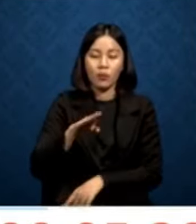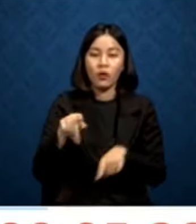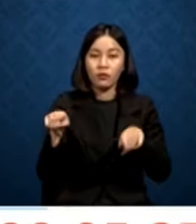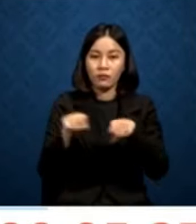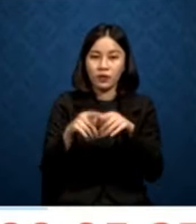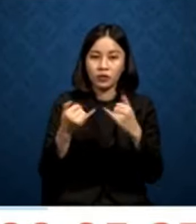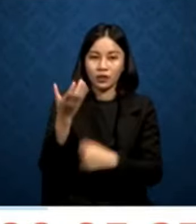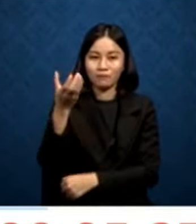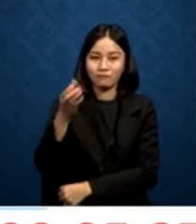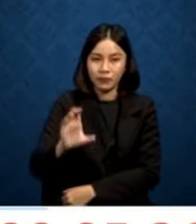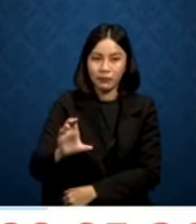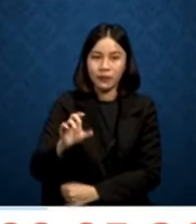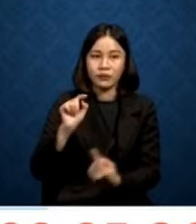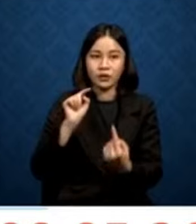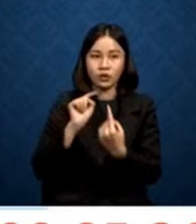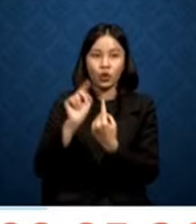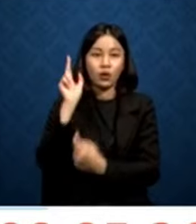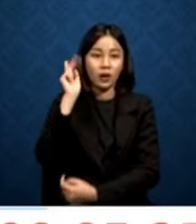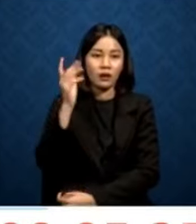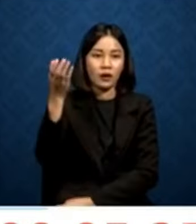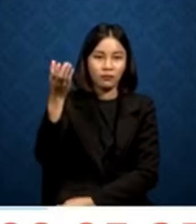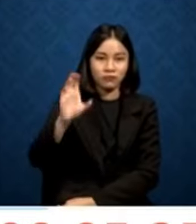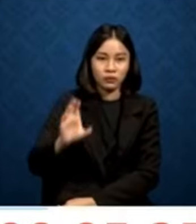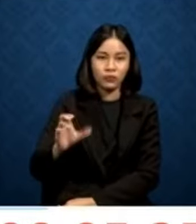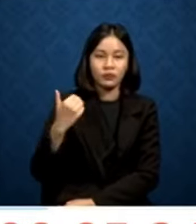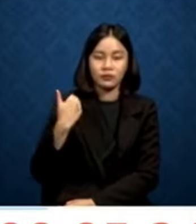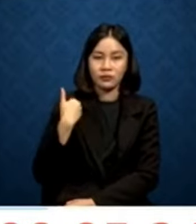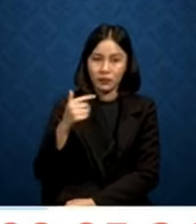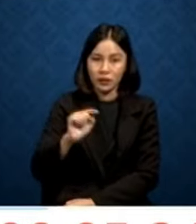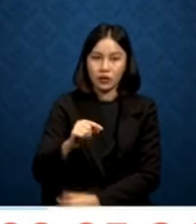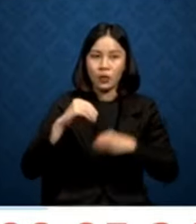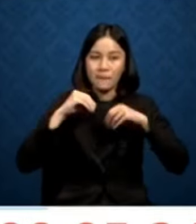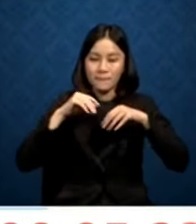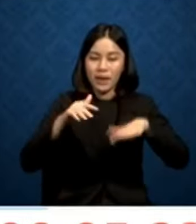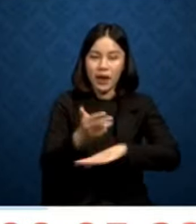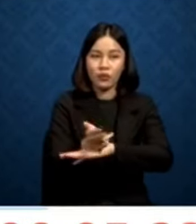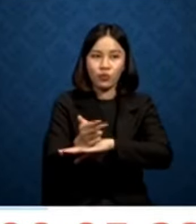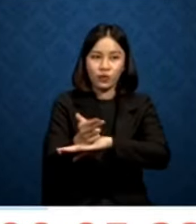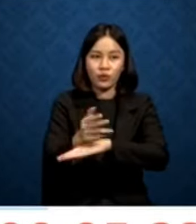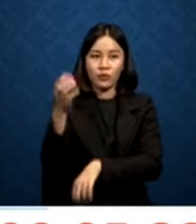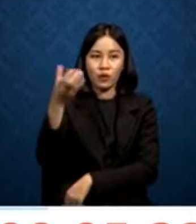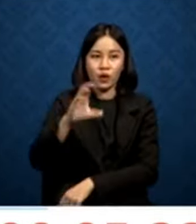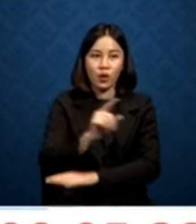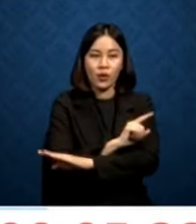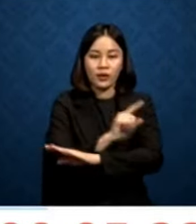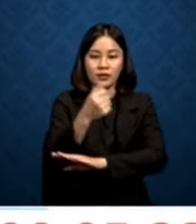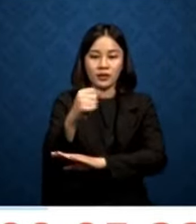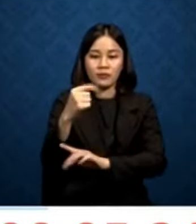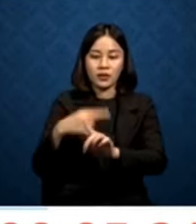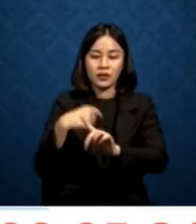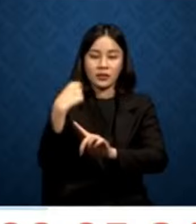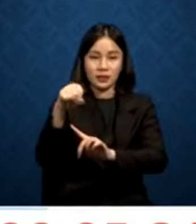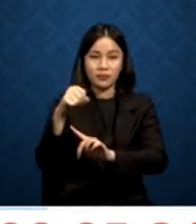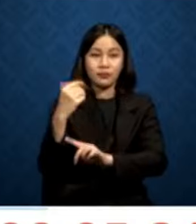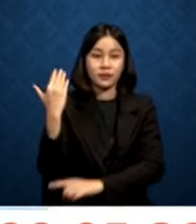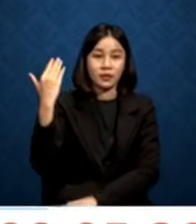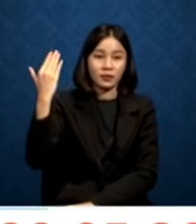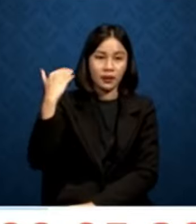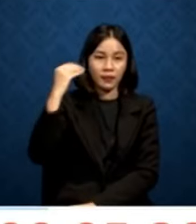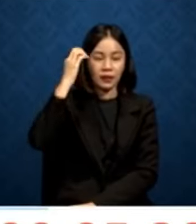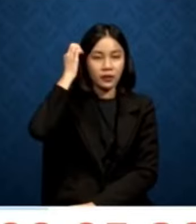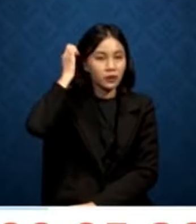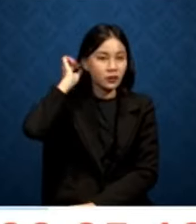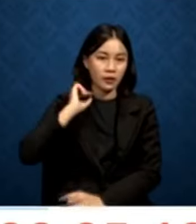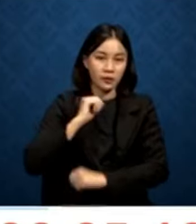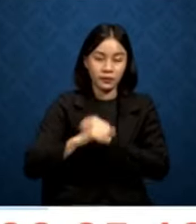็นปรากฏในหน้าสื่อนะคะว่ามีการเป facebook ในวันที่ 10 ตุลาคมที่ผ่านมานะคะ